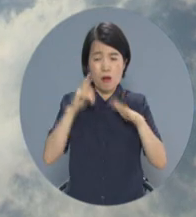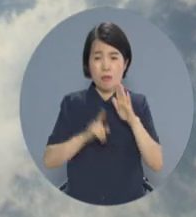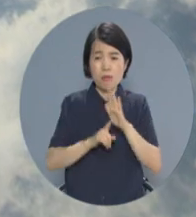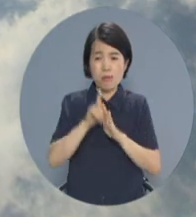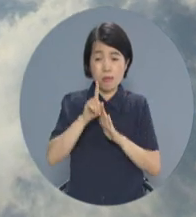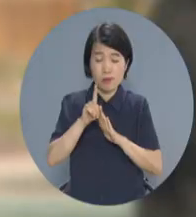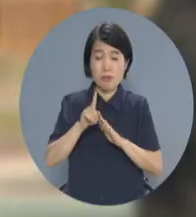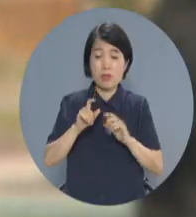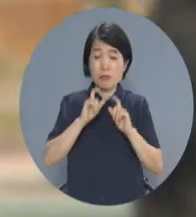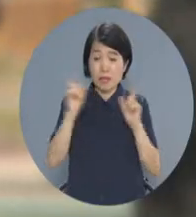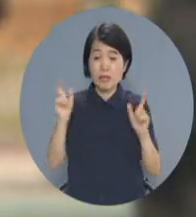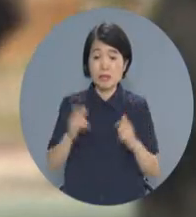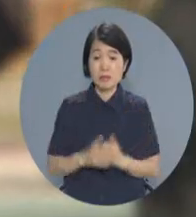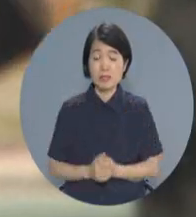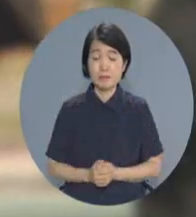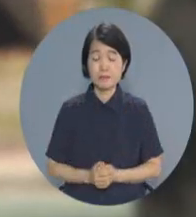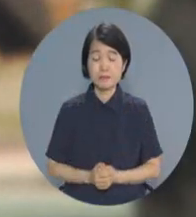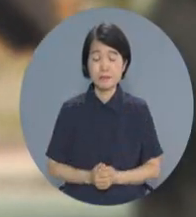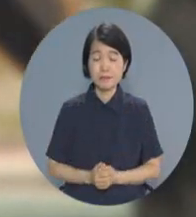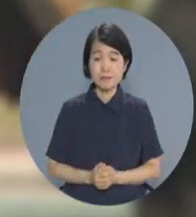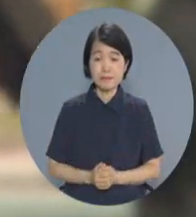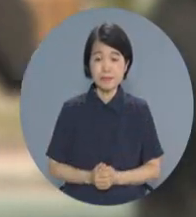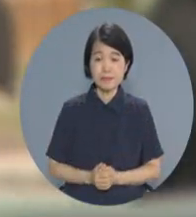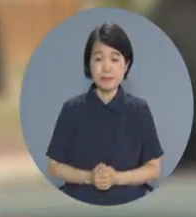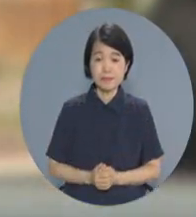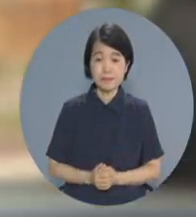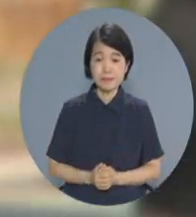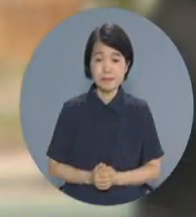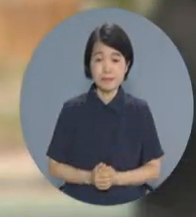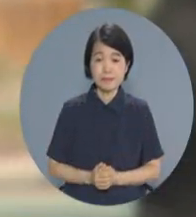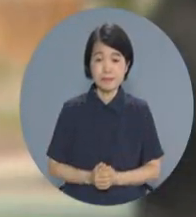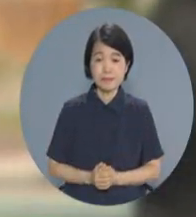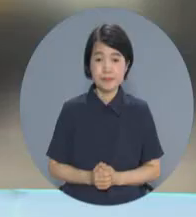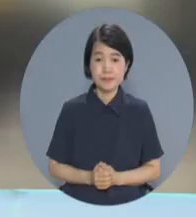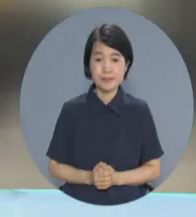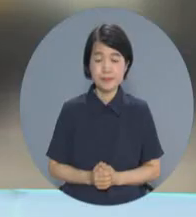것으로 전망했습니다. MBC 뉴스 박종호입니다.